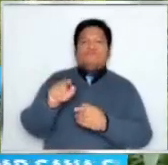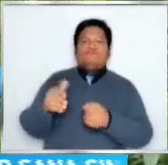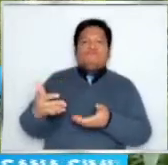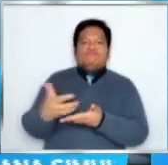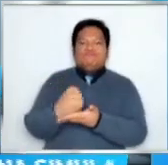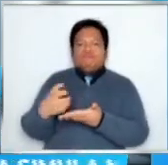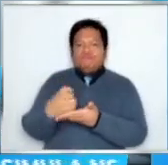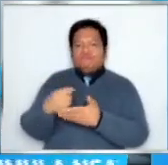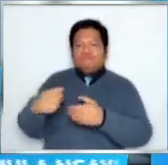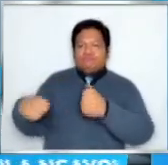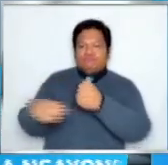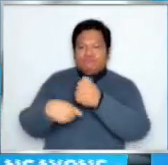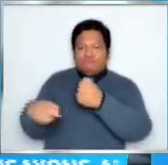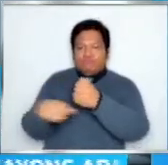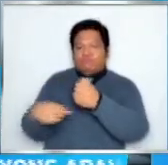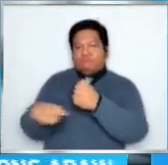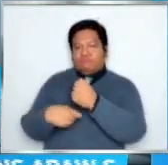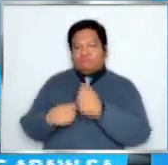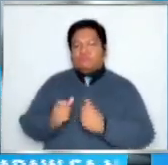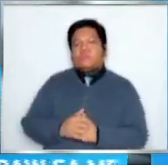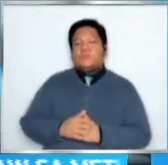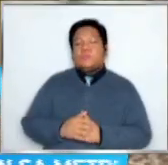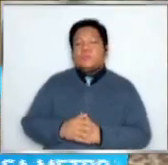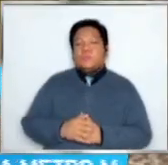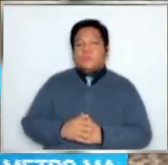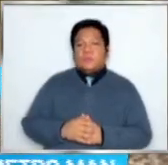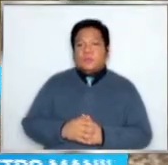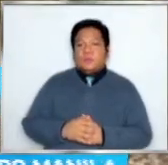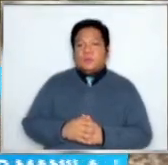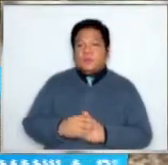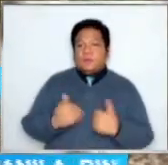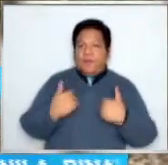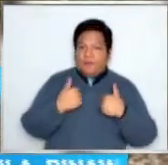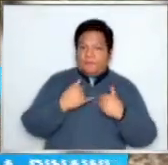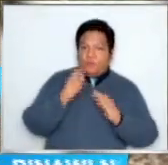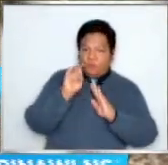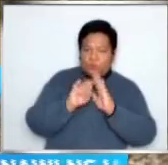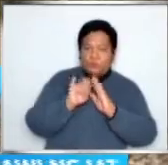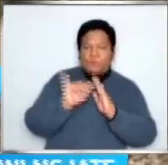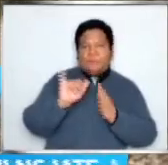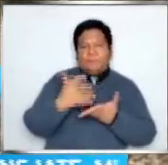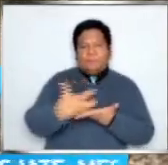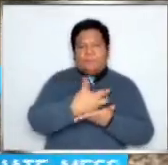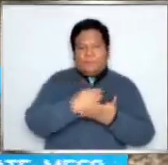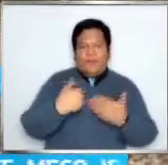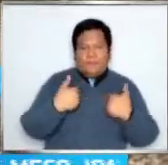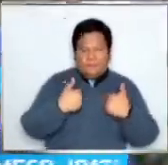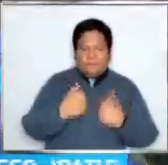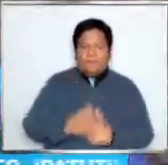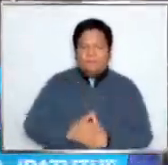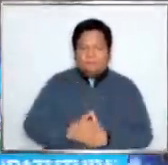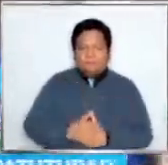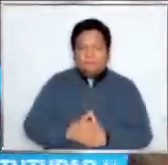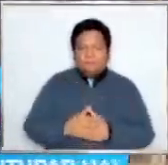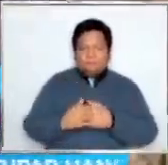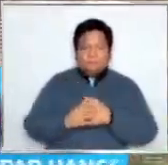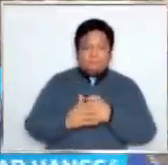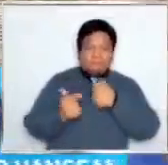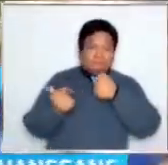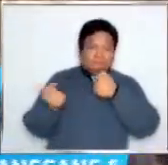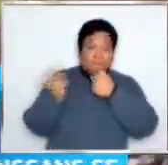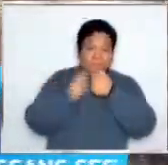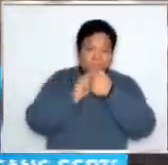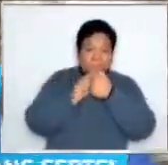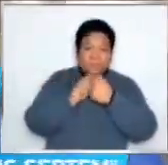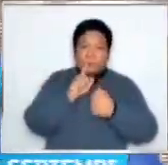sa bukid. Meron din kita sa YouTube, sir. Pero ang pinaka-inaasam niyang bunga, ang mahikayat ang mga